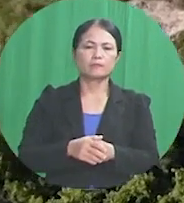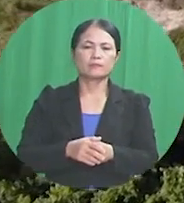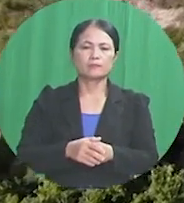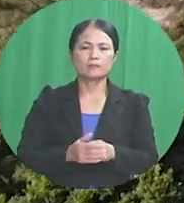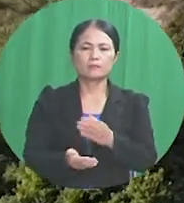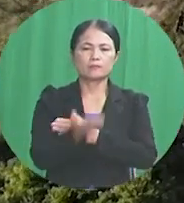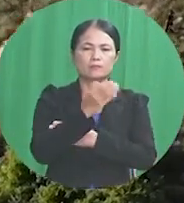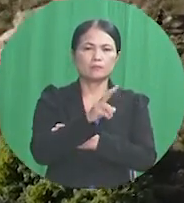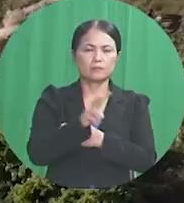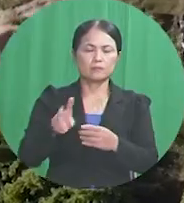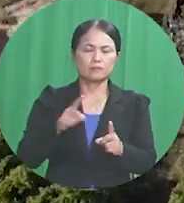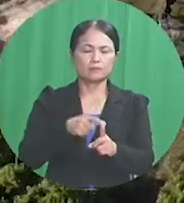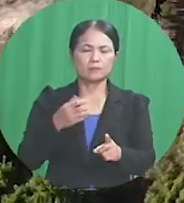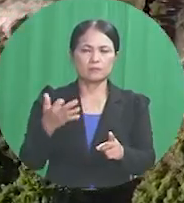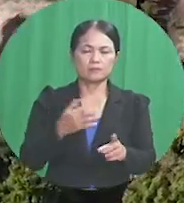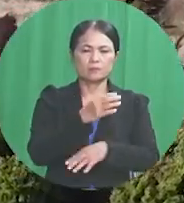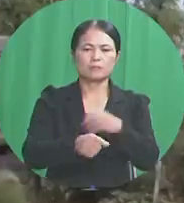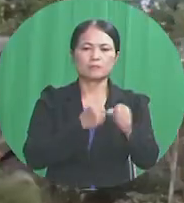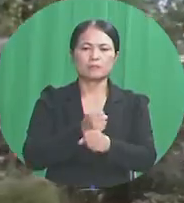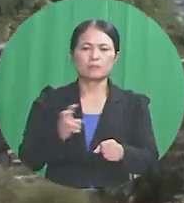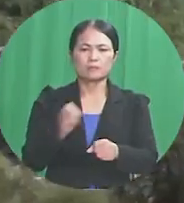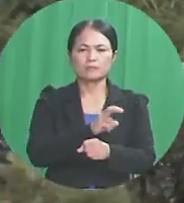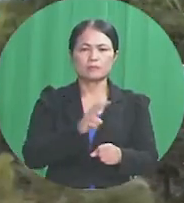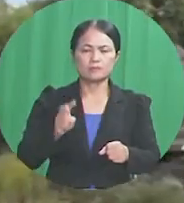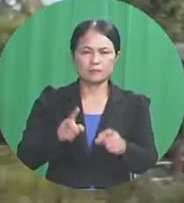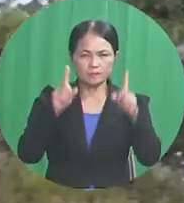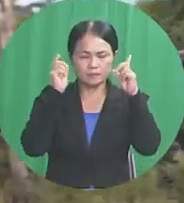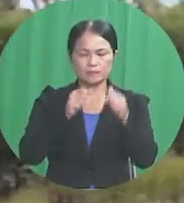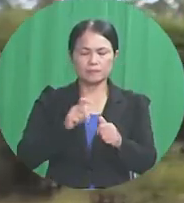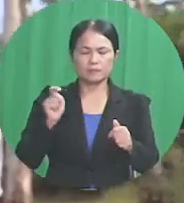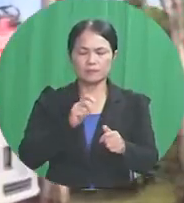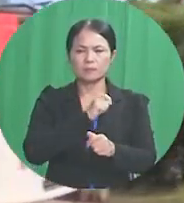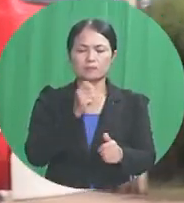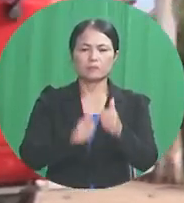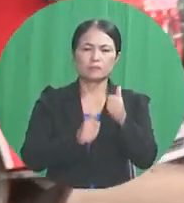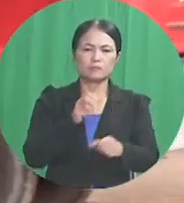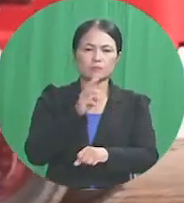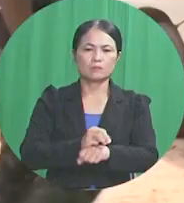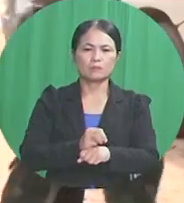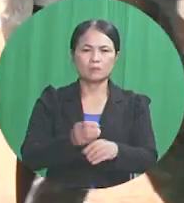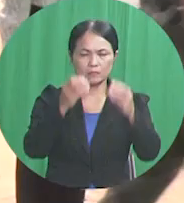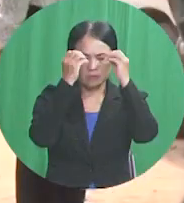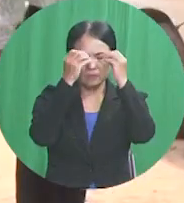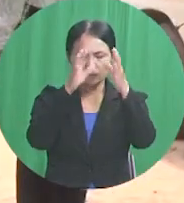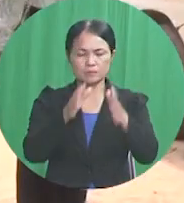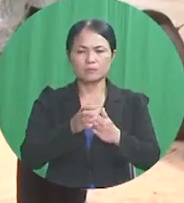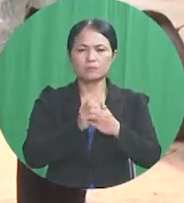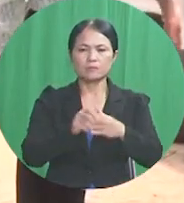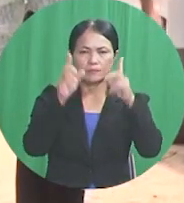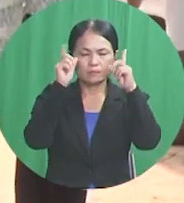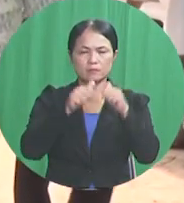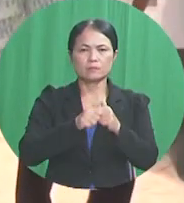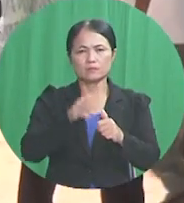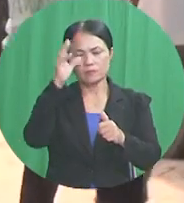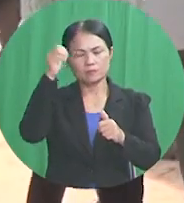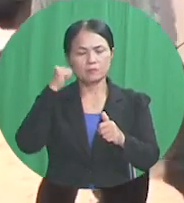ในประเทศไทยมาภายปีขายใส่ห้าชนามปีปอนมาภายปีอายุดอมเขียวกันยรัฐรัฐมนตรีกระทรวงปอดเมียนบานดักน้อมอายุดอมอัล